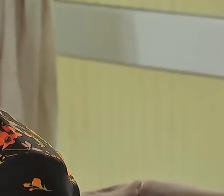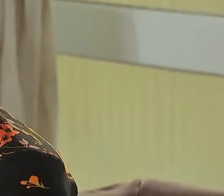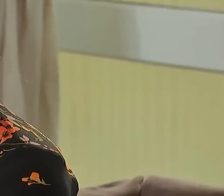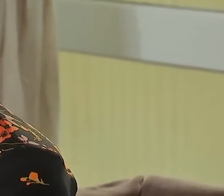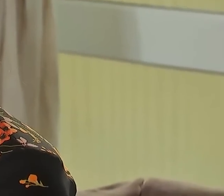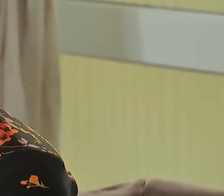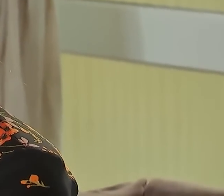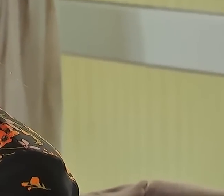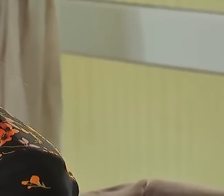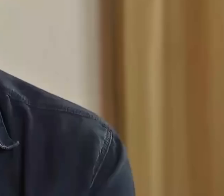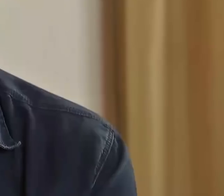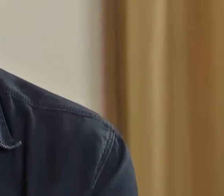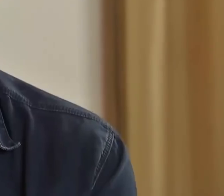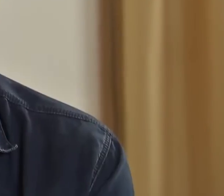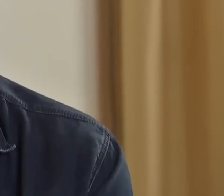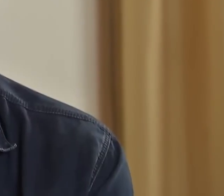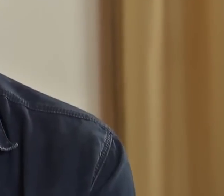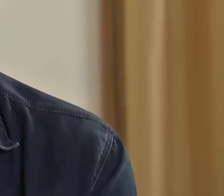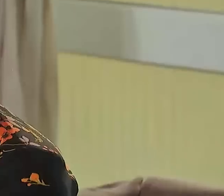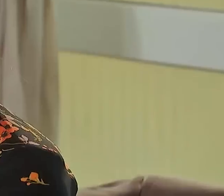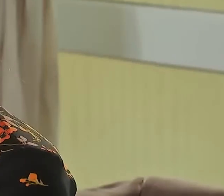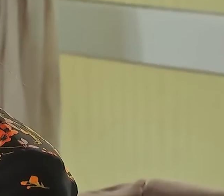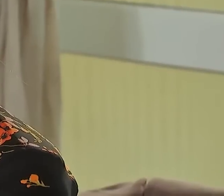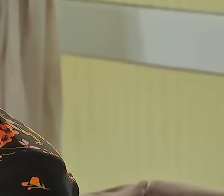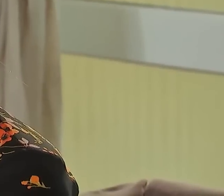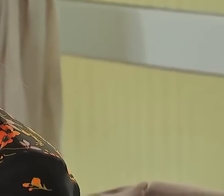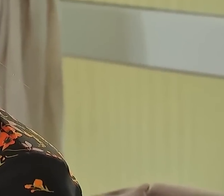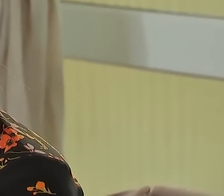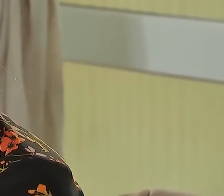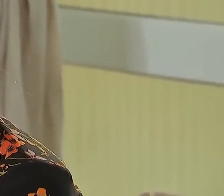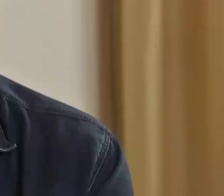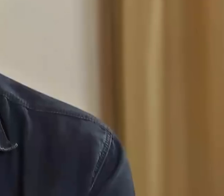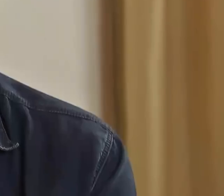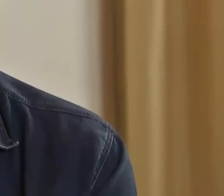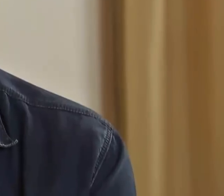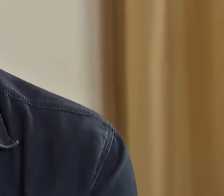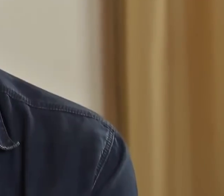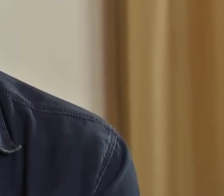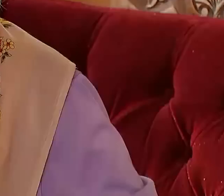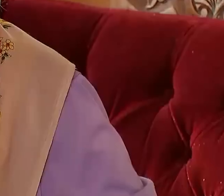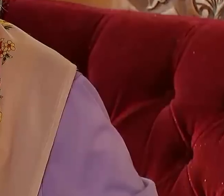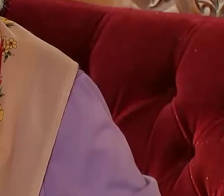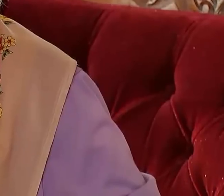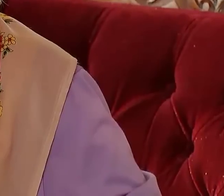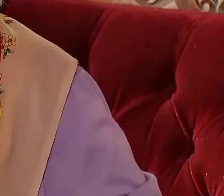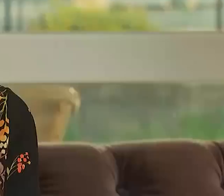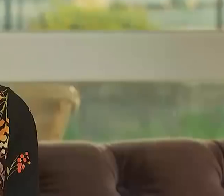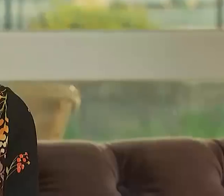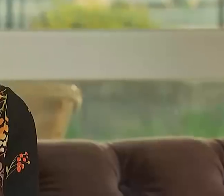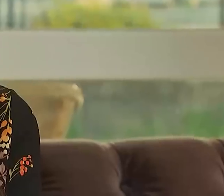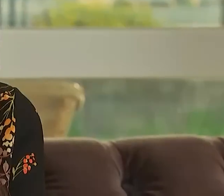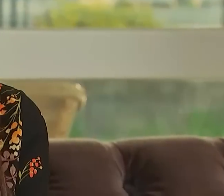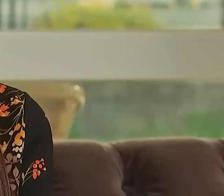yutkunarak Zehra'ya döndü. Mahzunca cevabını bekliyor. Zehra düşünceli bakışlarını ona çevirdi. Koltukta yan yanalar.